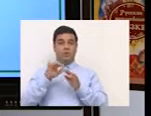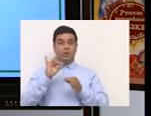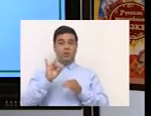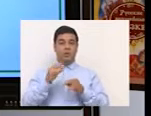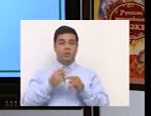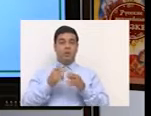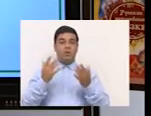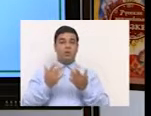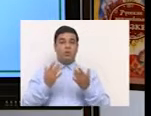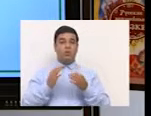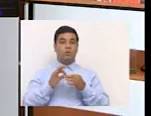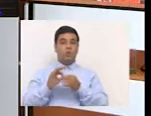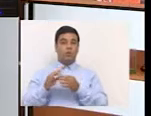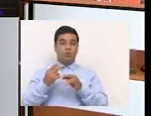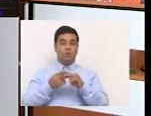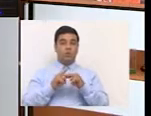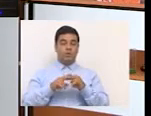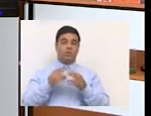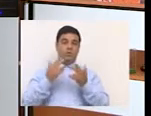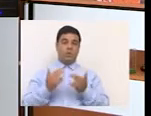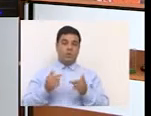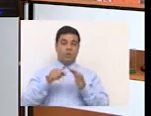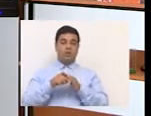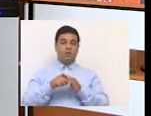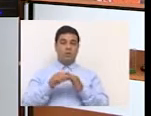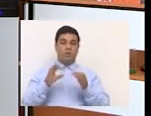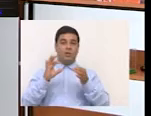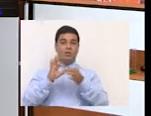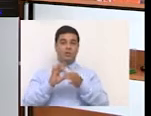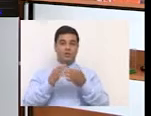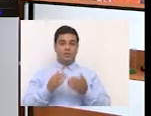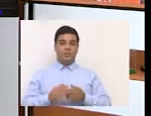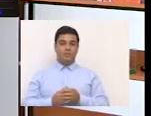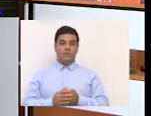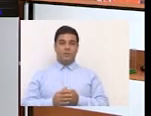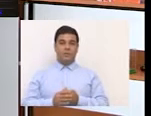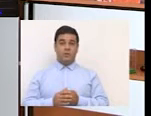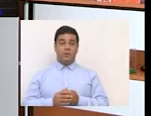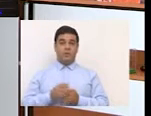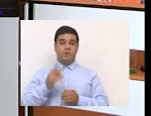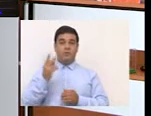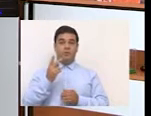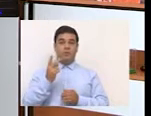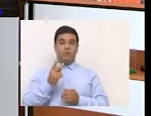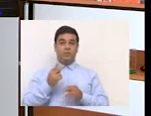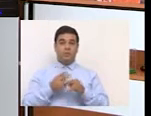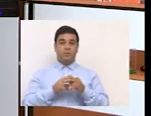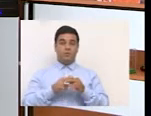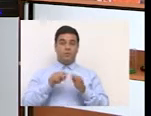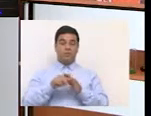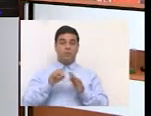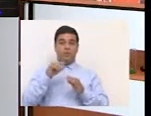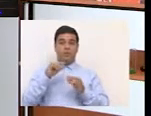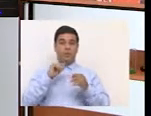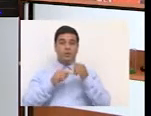предложение с каким союзом? Конечно, соединительным. Второе. В рыночной